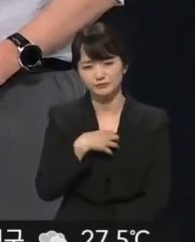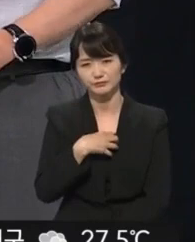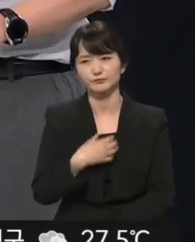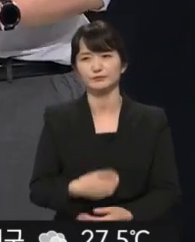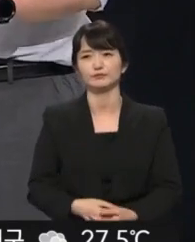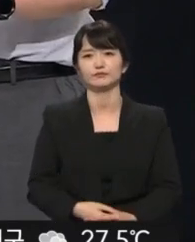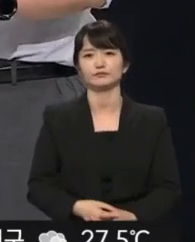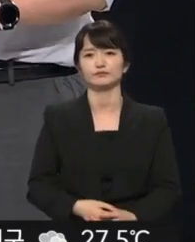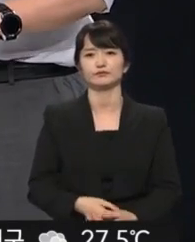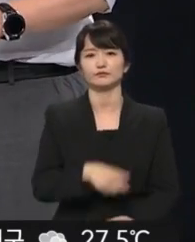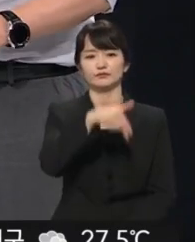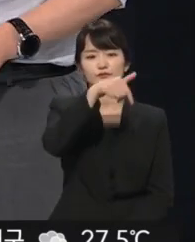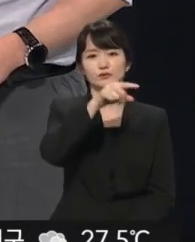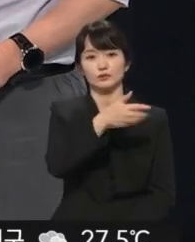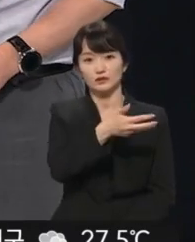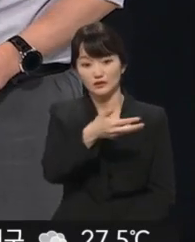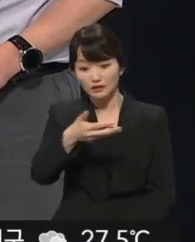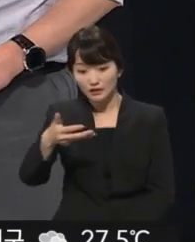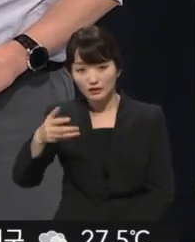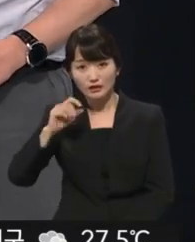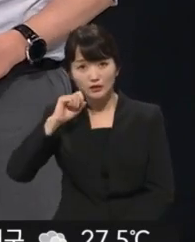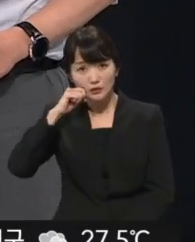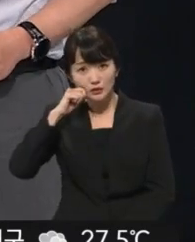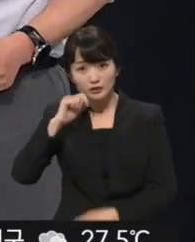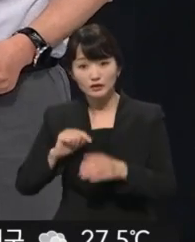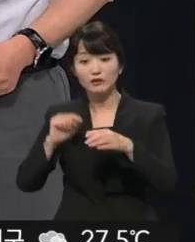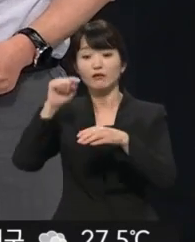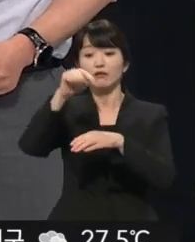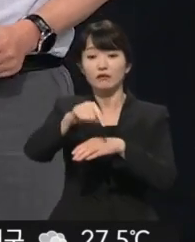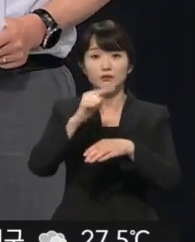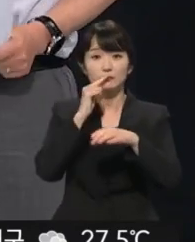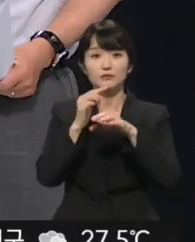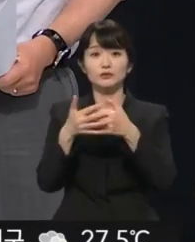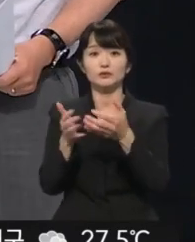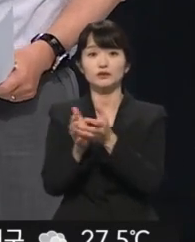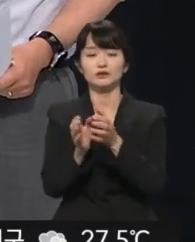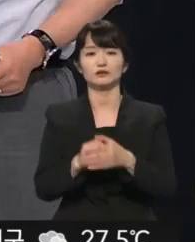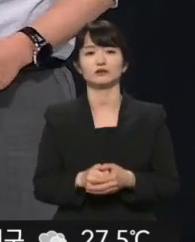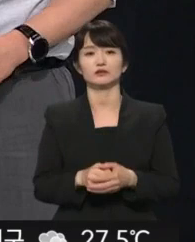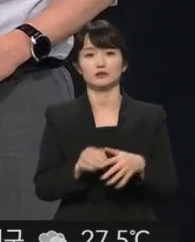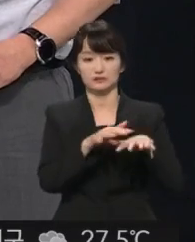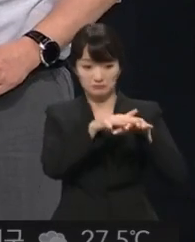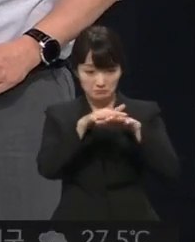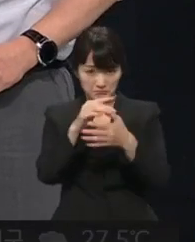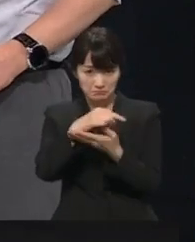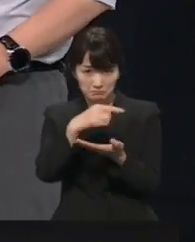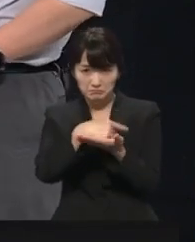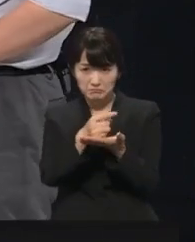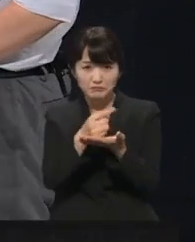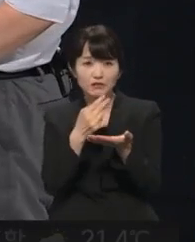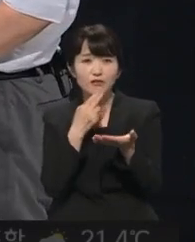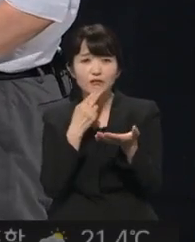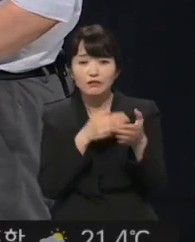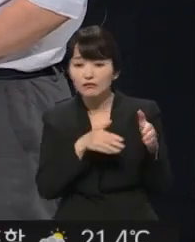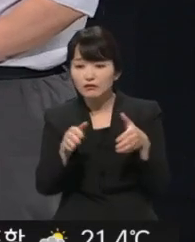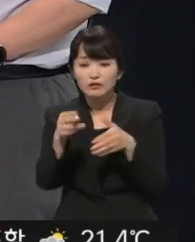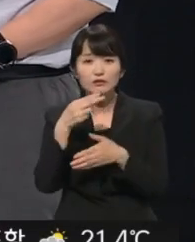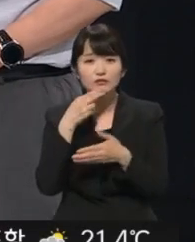이른바 조국의 강을 힘겹게 건너온 민주당. 지도도 나침반도 없는 길 없는